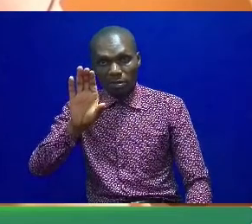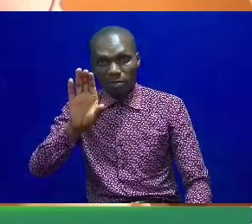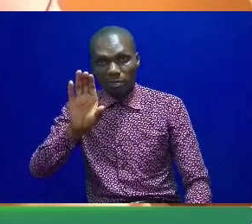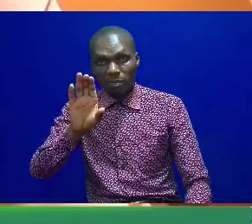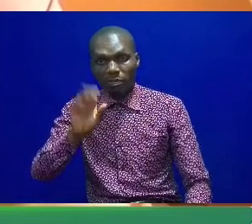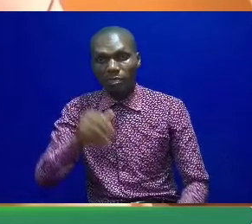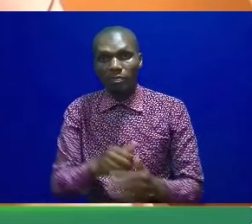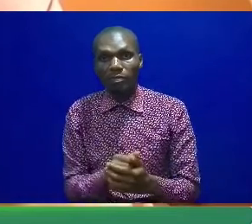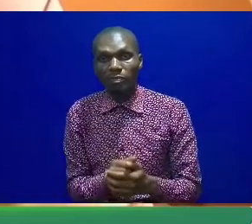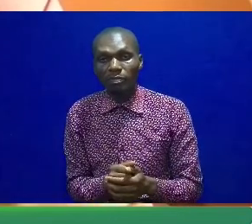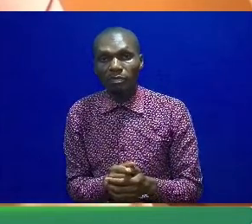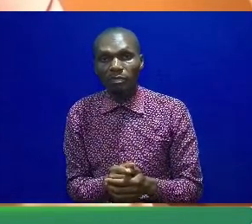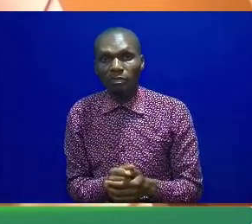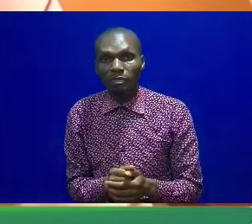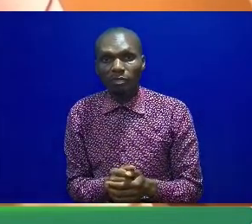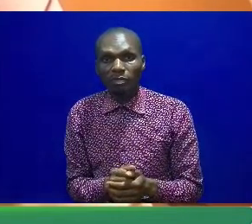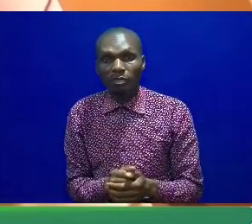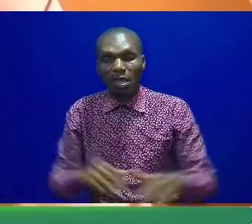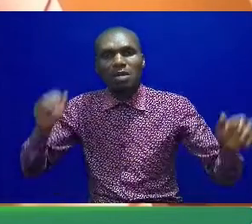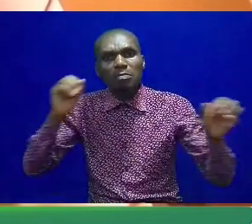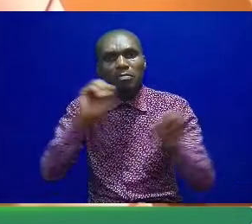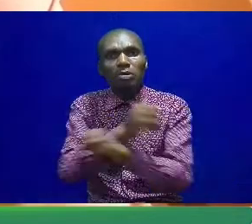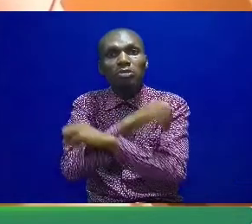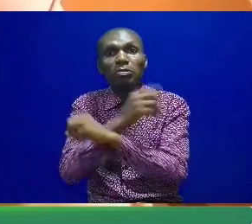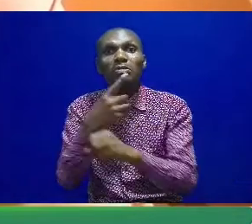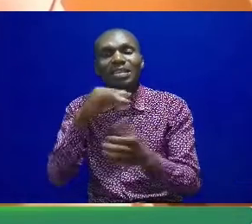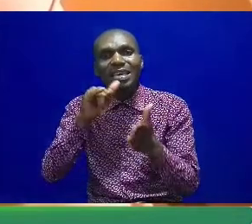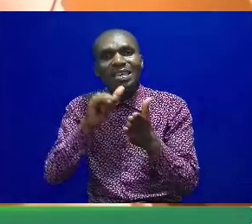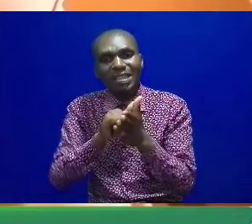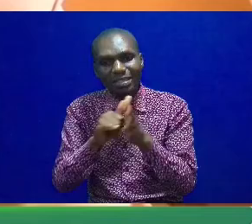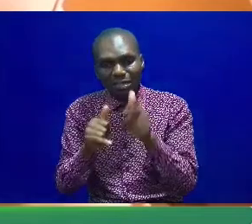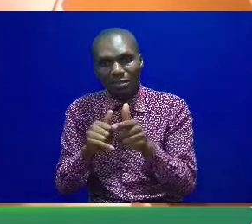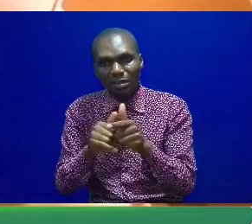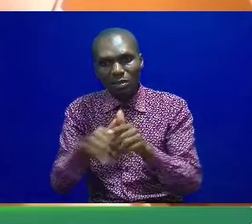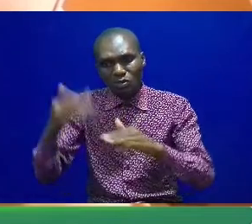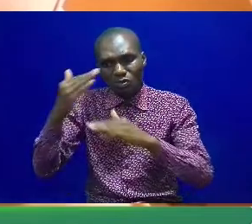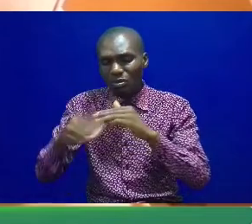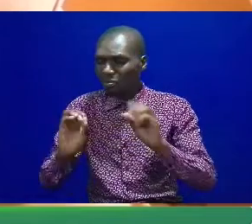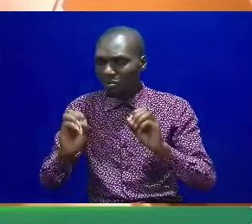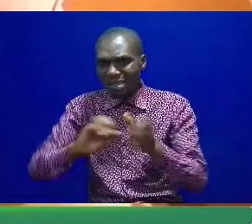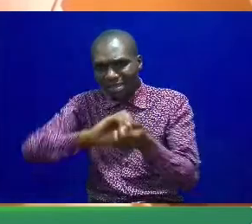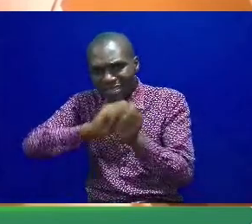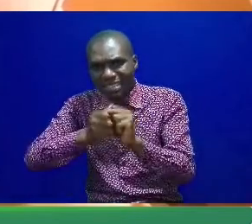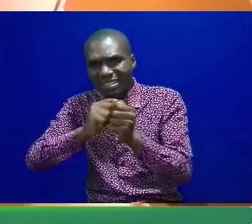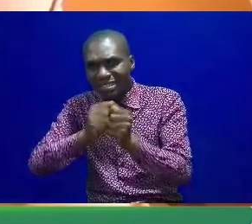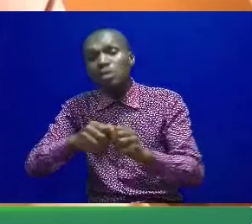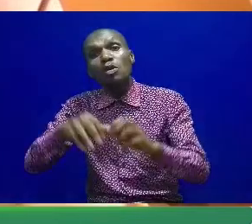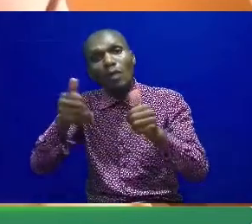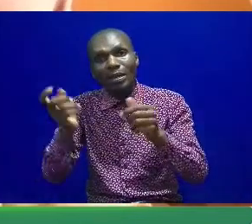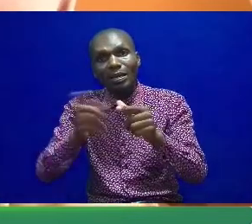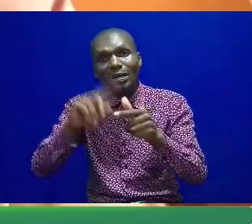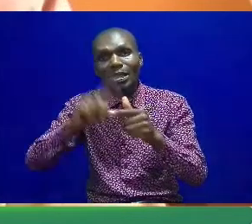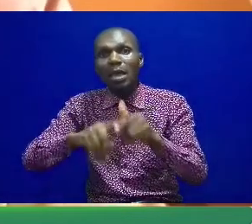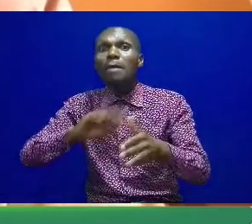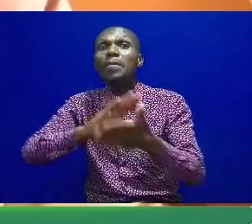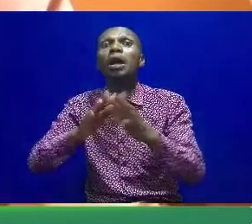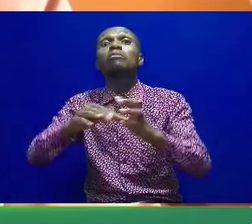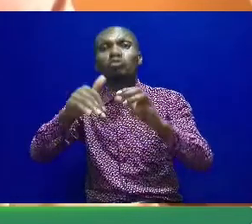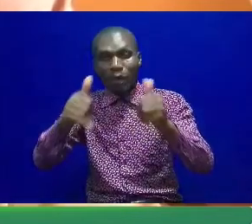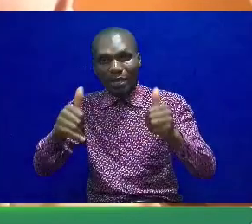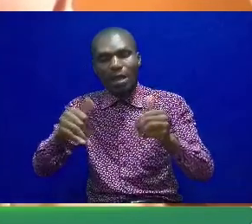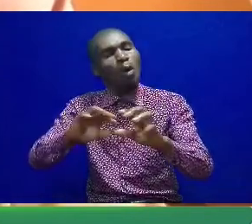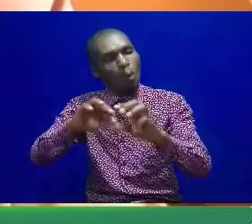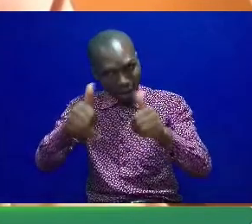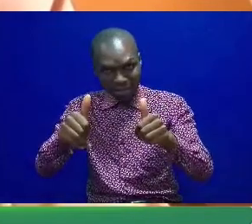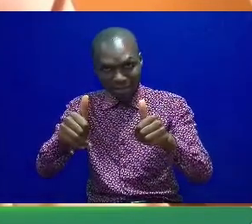left the station. Ndo konyara kwa tebangi etangu pi. Ekerwa amendments era osiguboronge ewenere